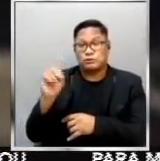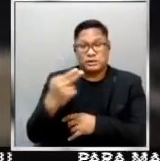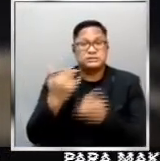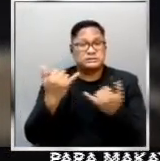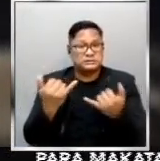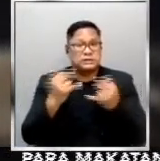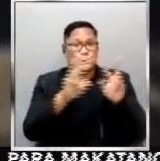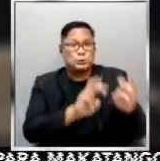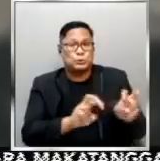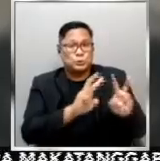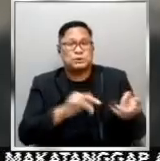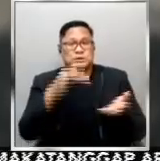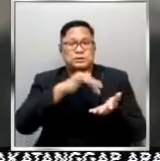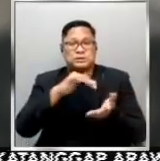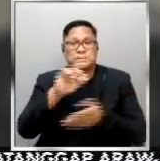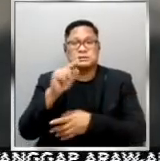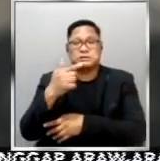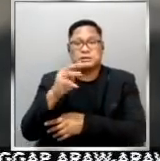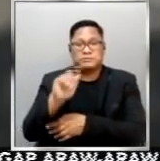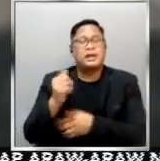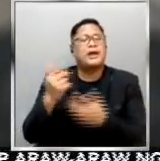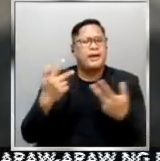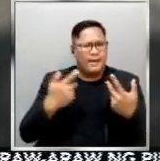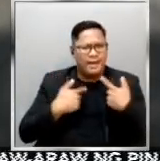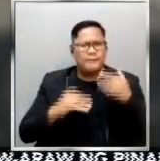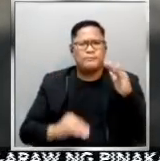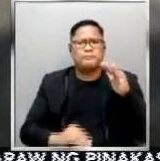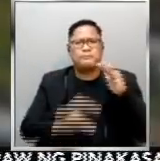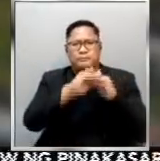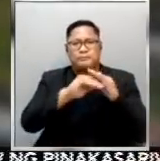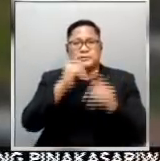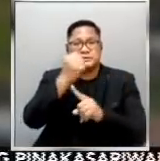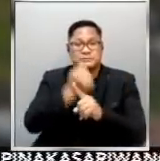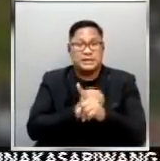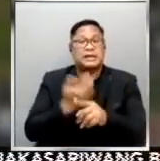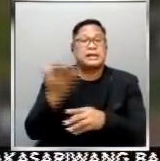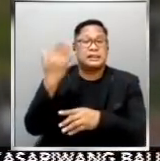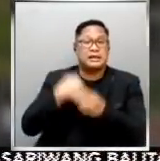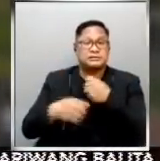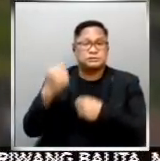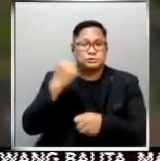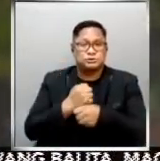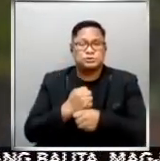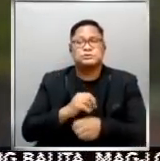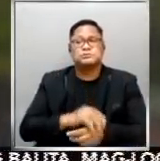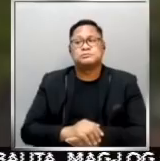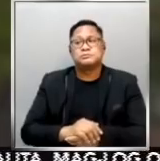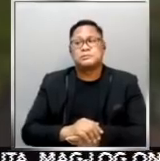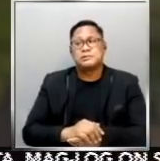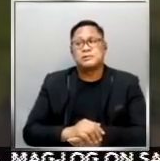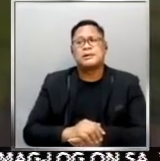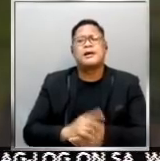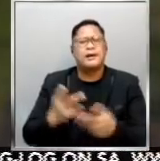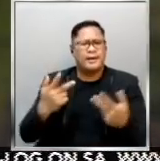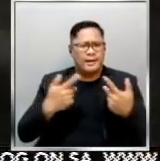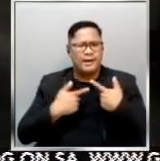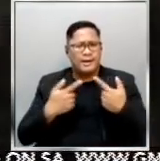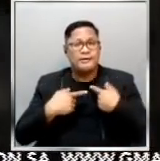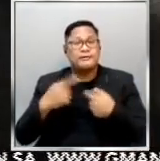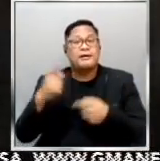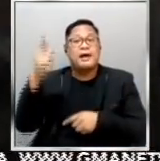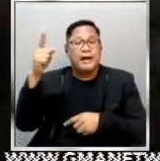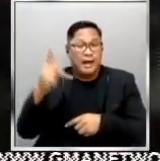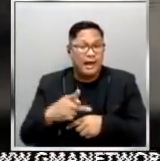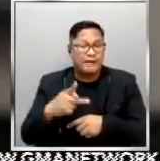Research, nagbago yan pagsapit ng Setyembre noong nakarang taon. Mahigit kalahati na kasi ng mga bagong kasong naitala noon